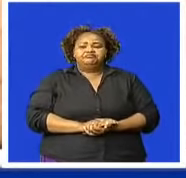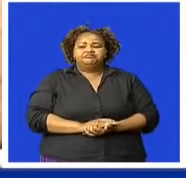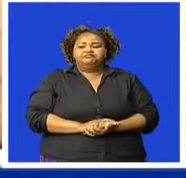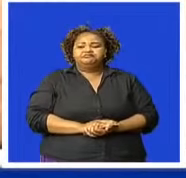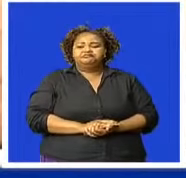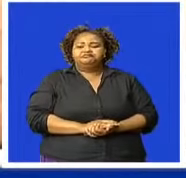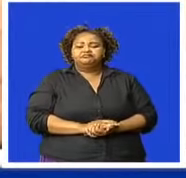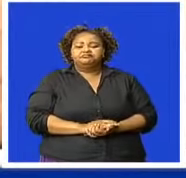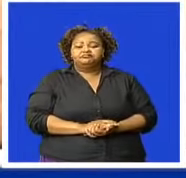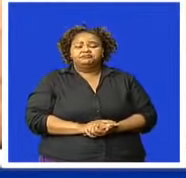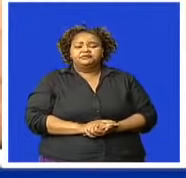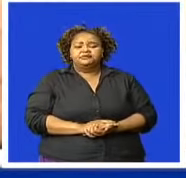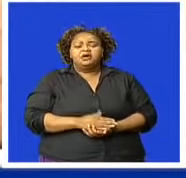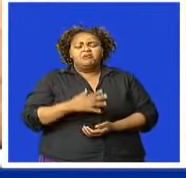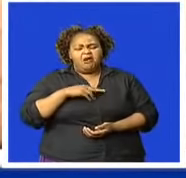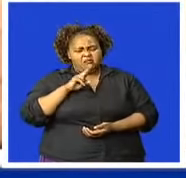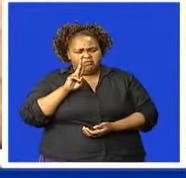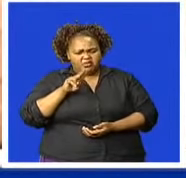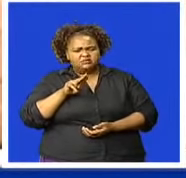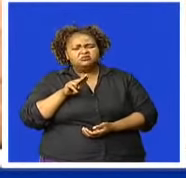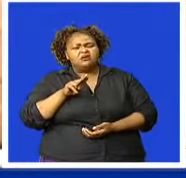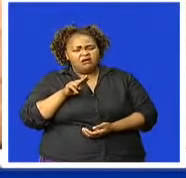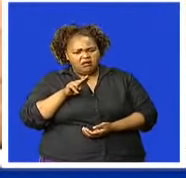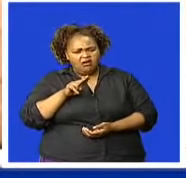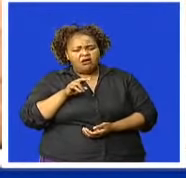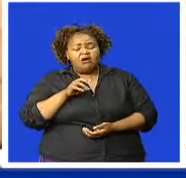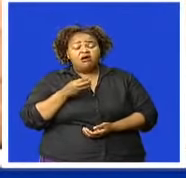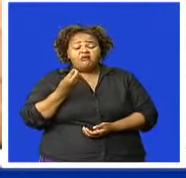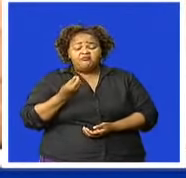Eish ngibone lokuthi nguye but ngibe nalokhu